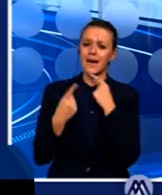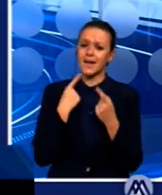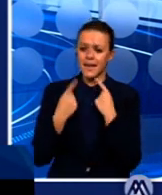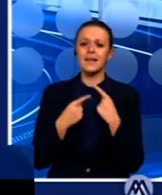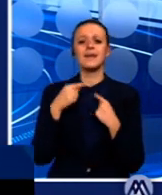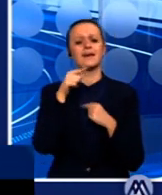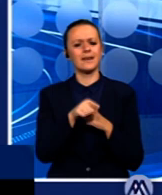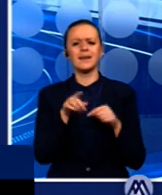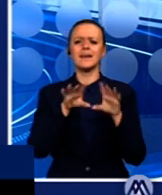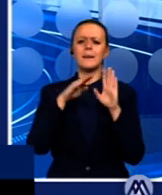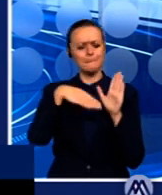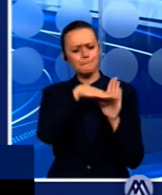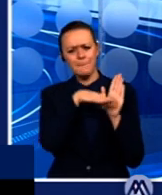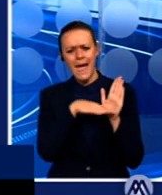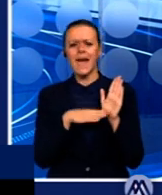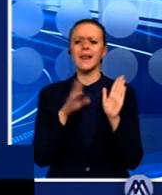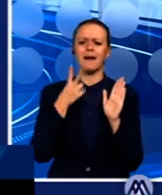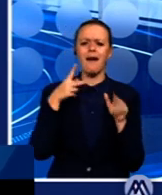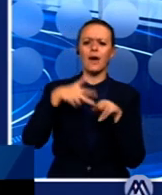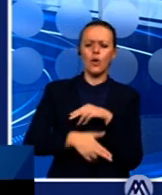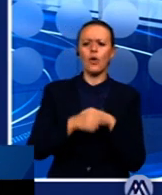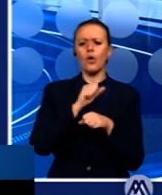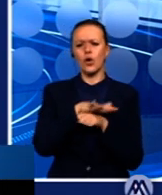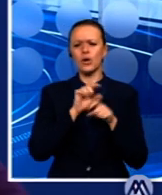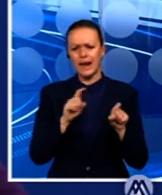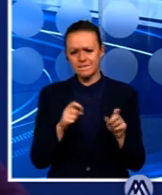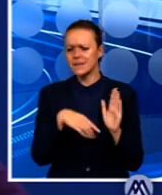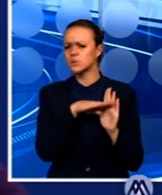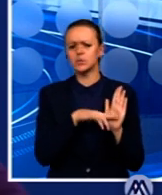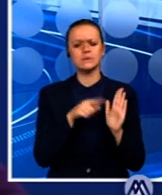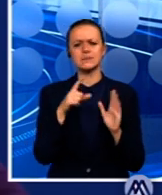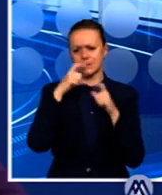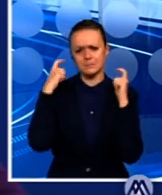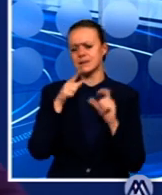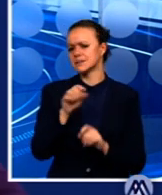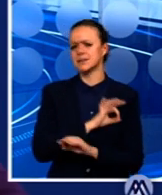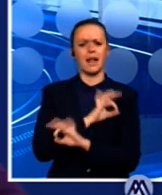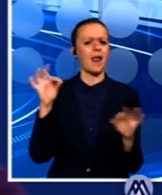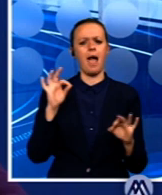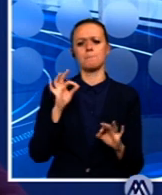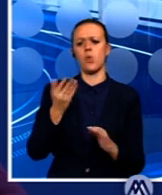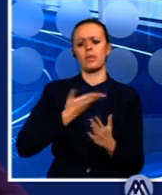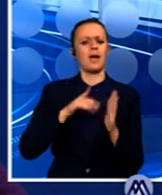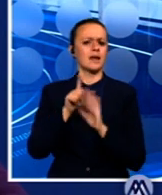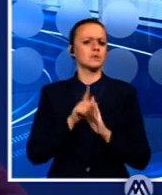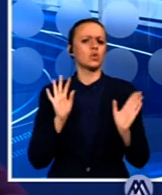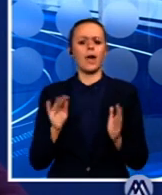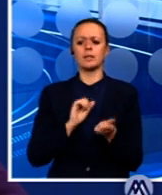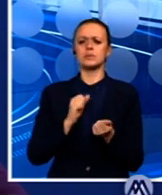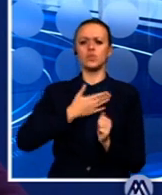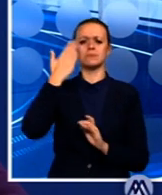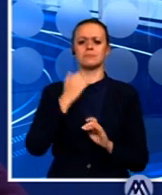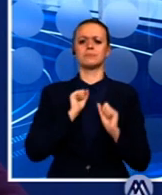primarne prevencije je najefikasnija kada je u pitanju borba sa ovim virusom i praktično